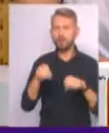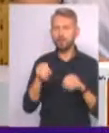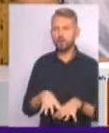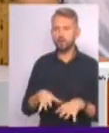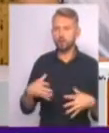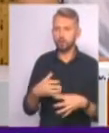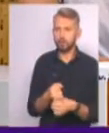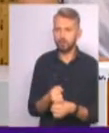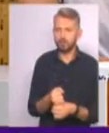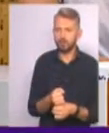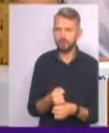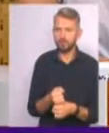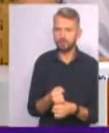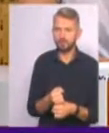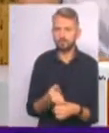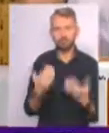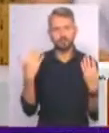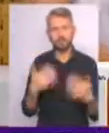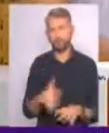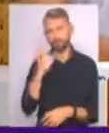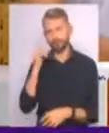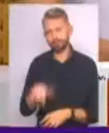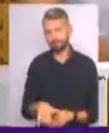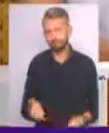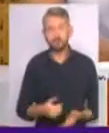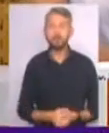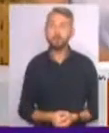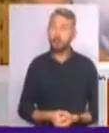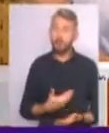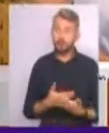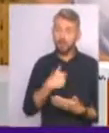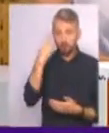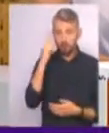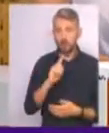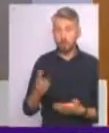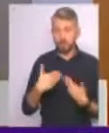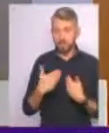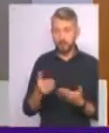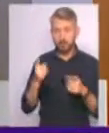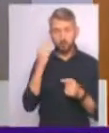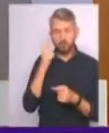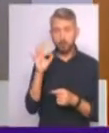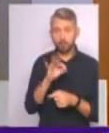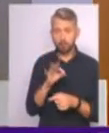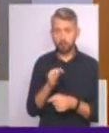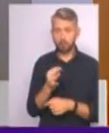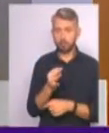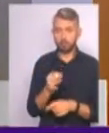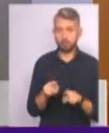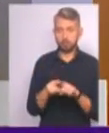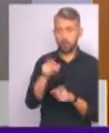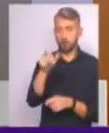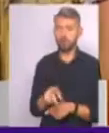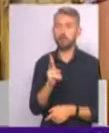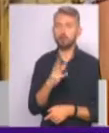схуднути? А вже, що? На жаль. Пані Марино, от я думаю, що і ми з вами думаємо про одну і ту ж людину, яка